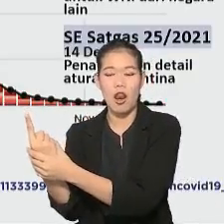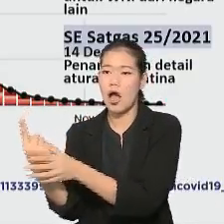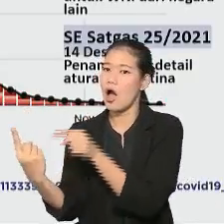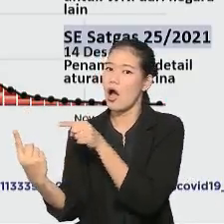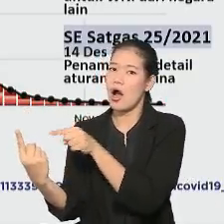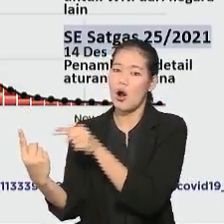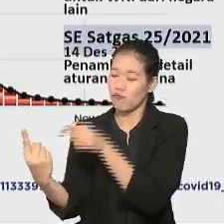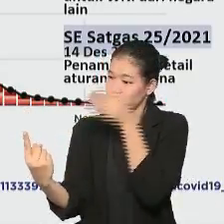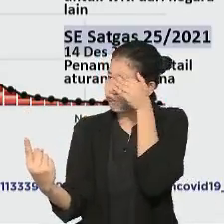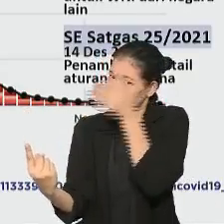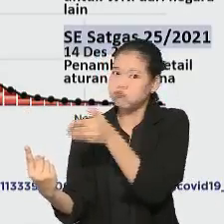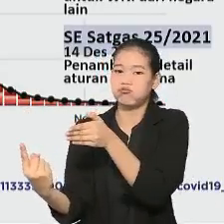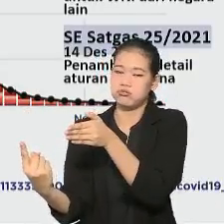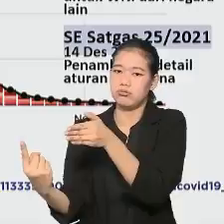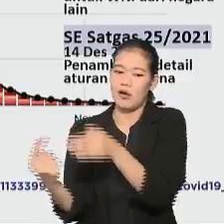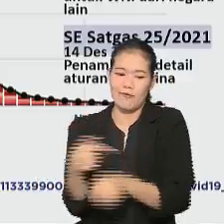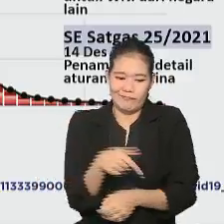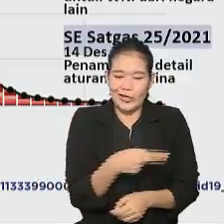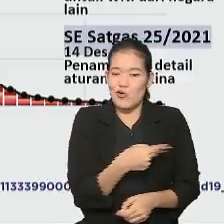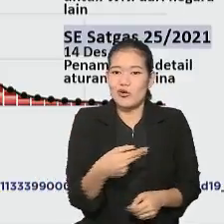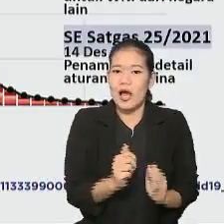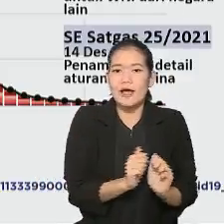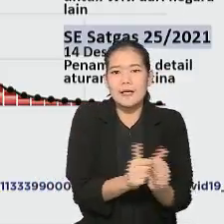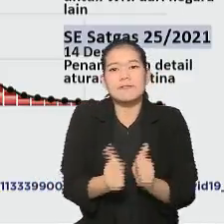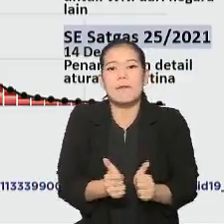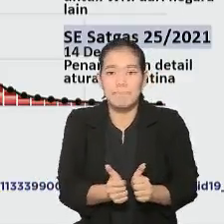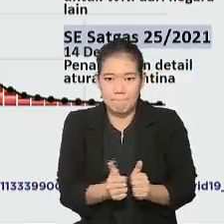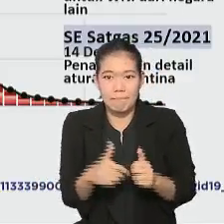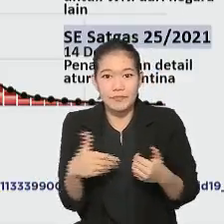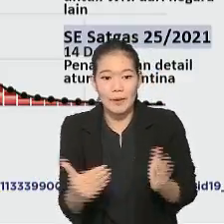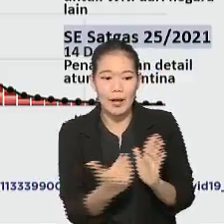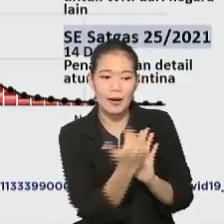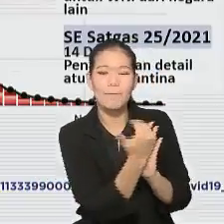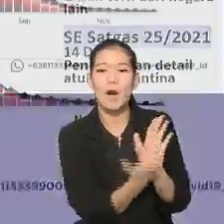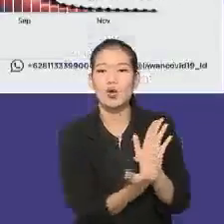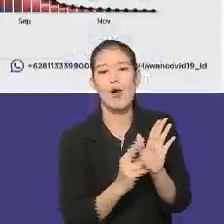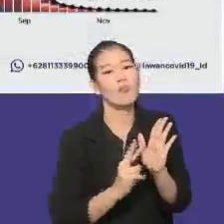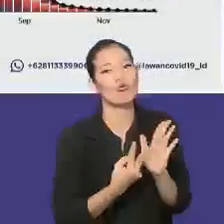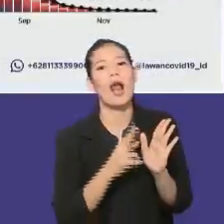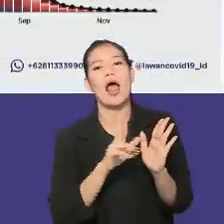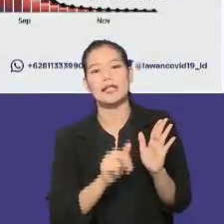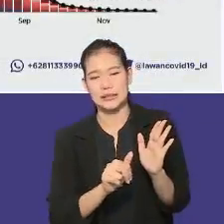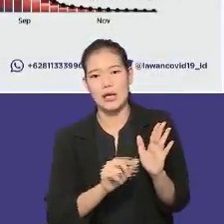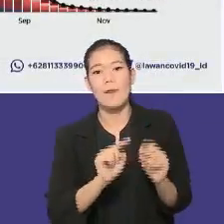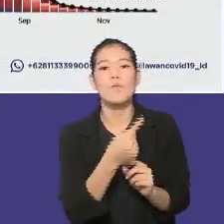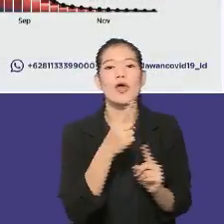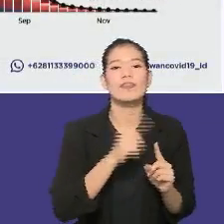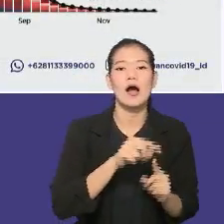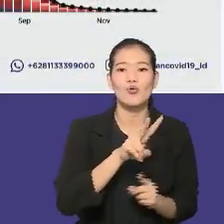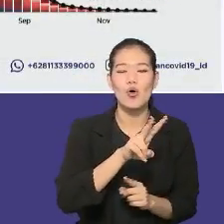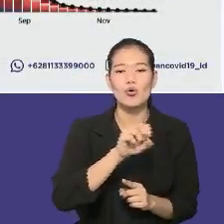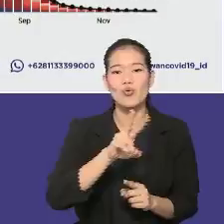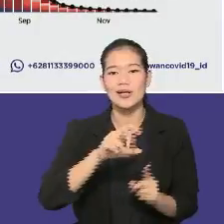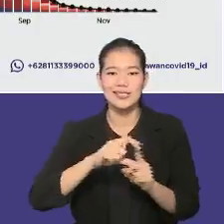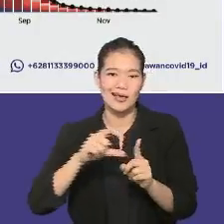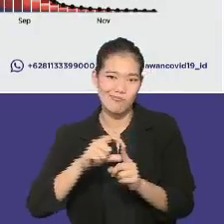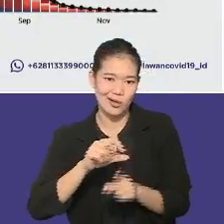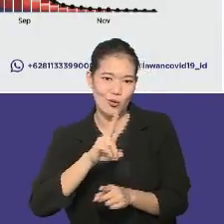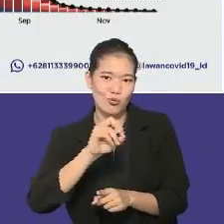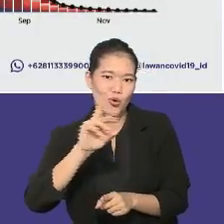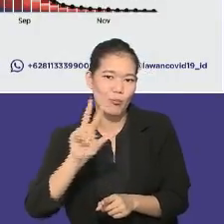concern, Indonesia kembali siaga dengan memperbaharui kebijakan pertanggal 22